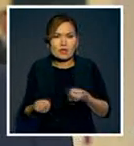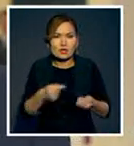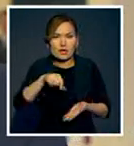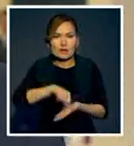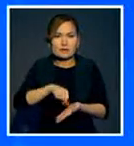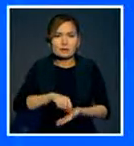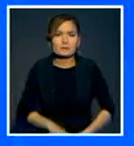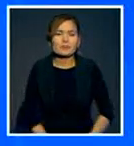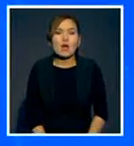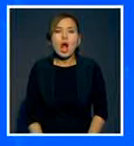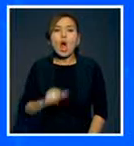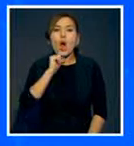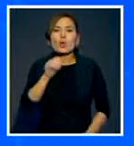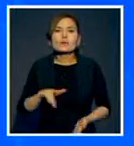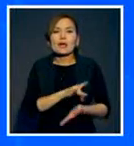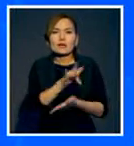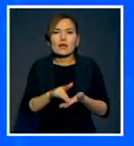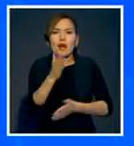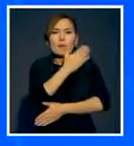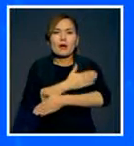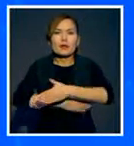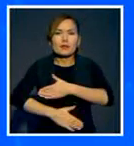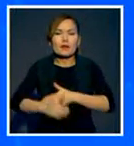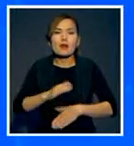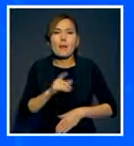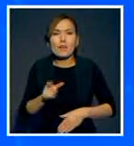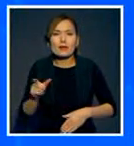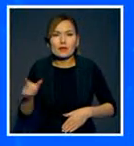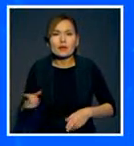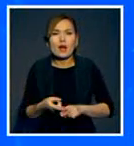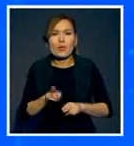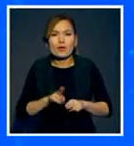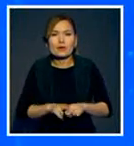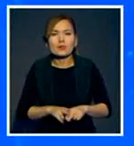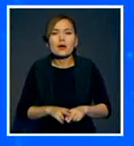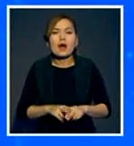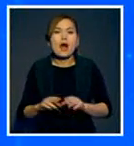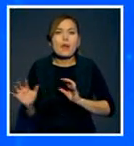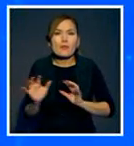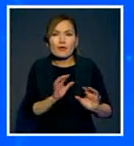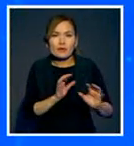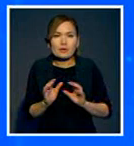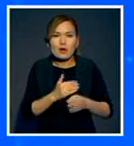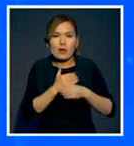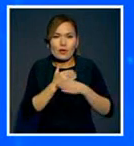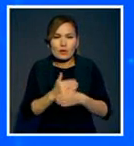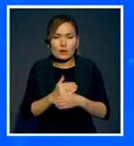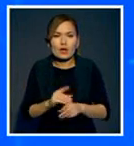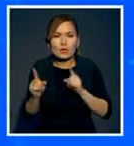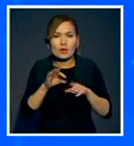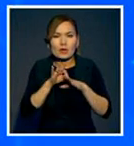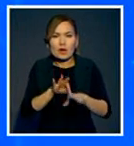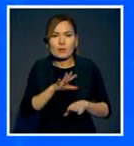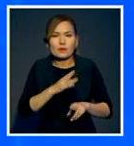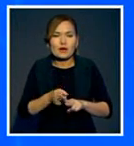бар. Қостанайда мүмкіндігі шектеулі азаматтар мен әлеуметтік қызметкерлерге арналған аялы алақан форумы өтті.